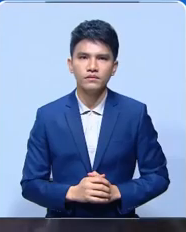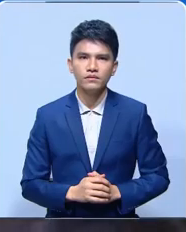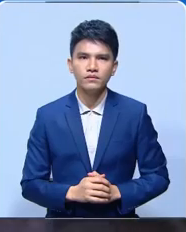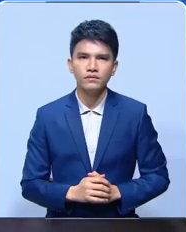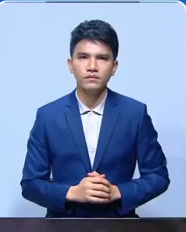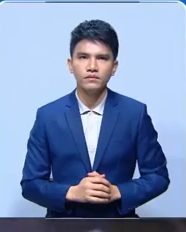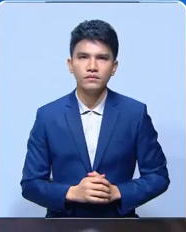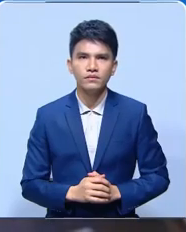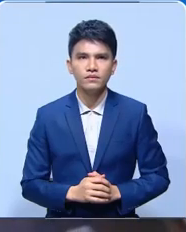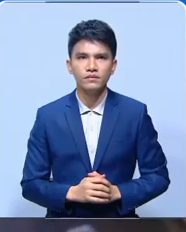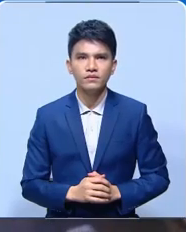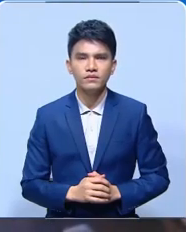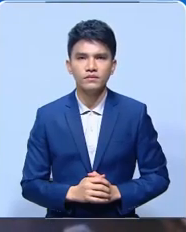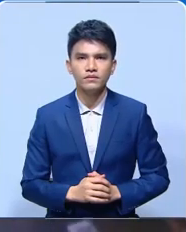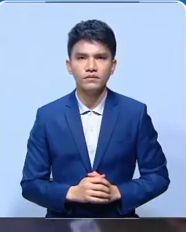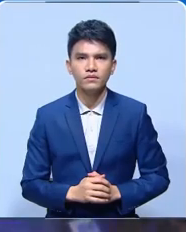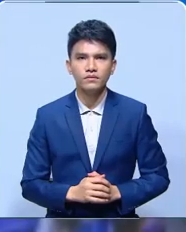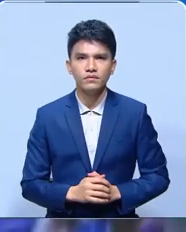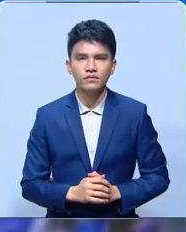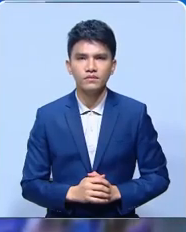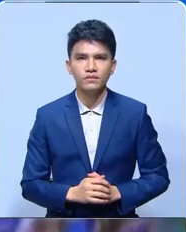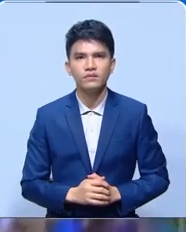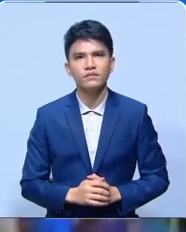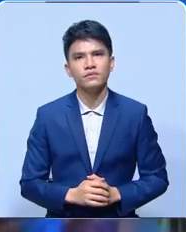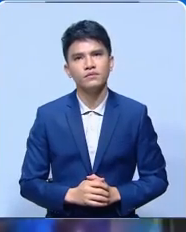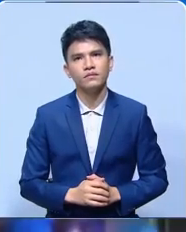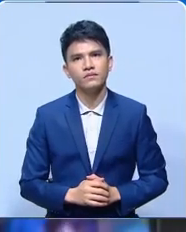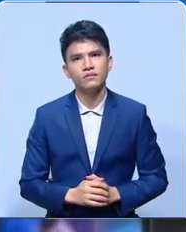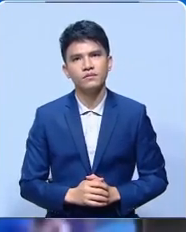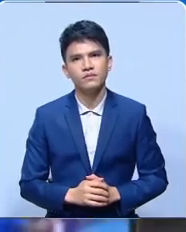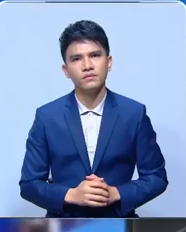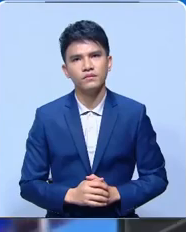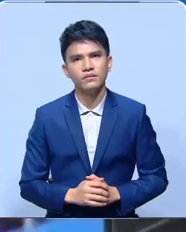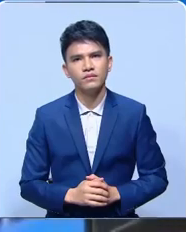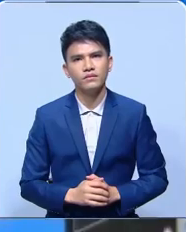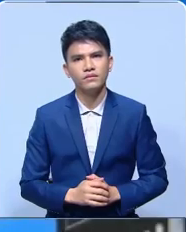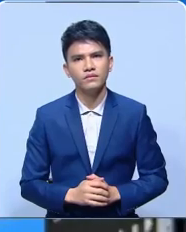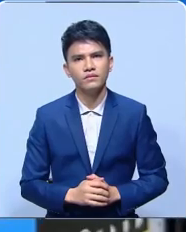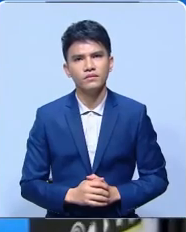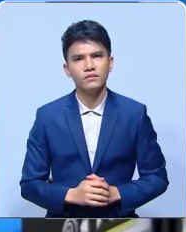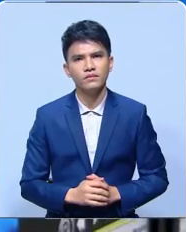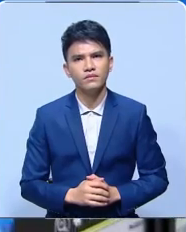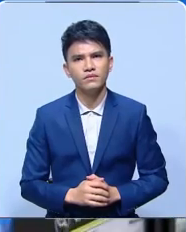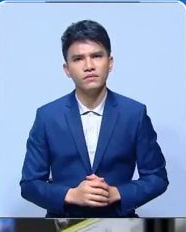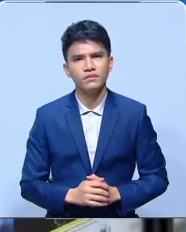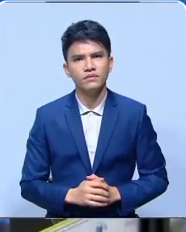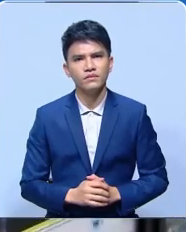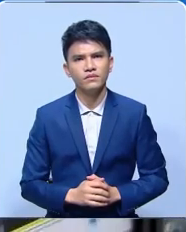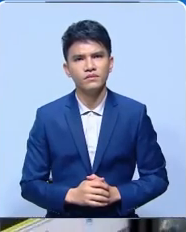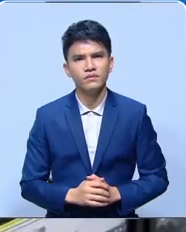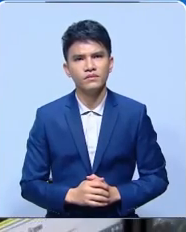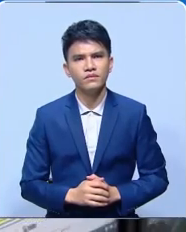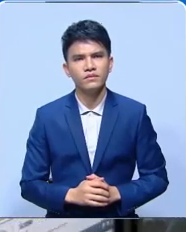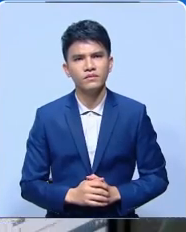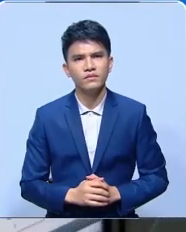สรุปไว้คนที่ส่งโรงพยาบาลอีกคนหนึ่งนี่ไอ้นี่พี่เจอมันนั่งอยู่ตรงต